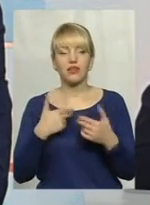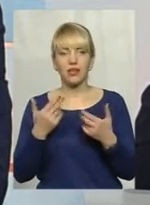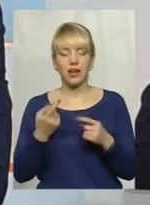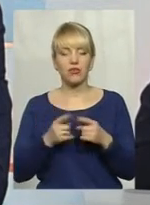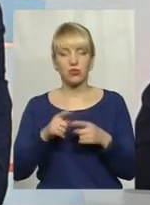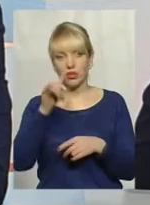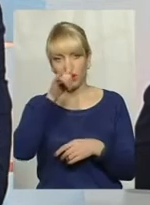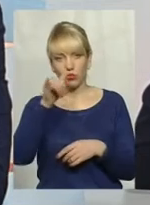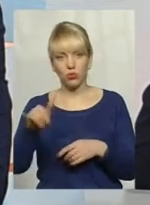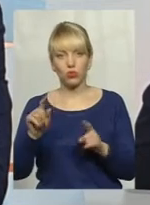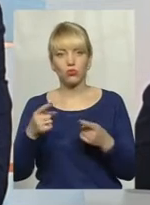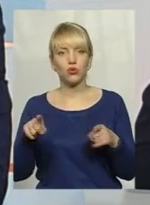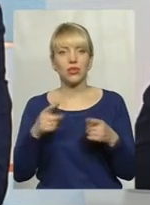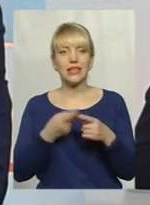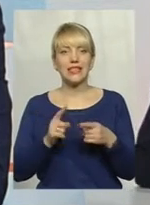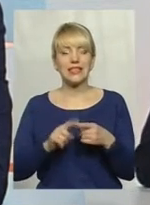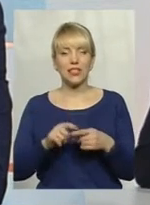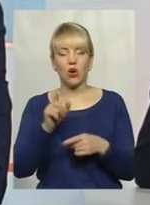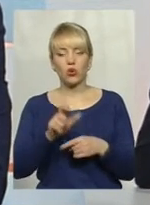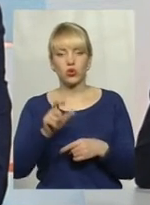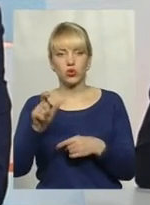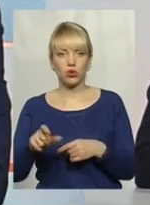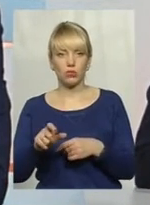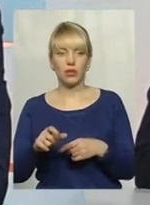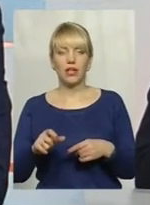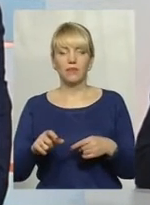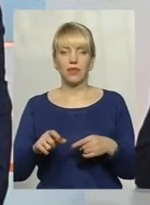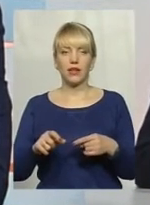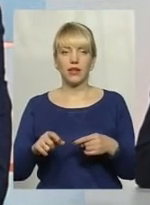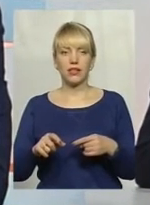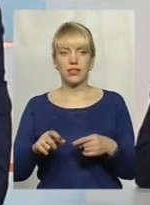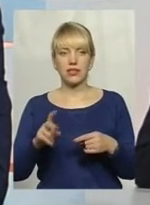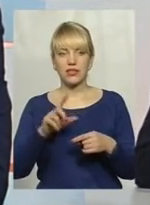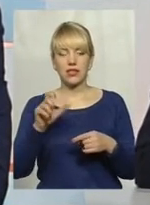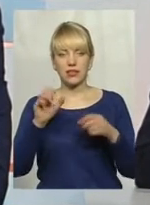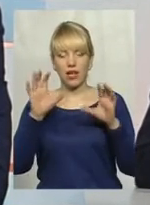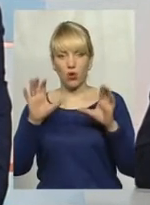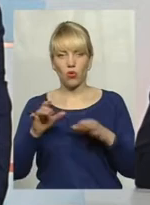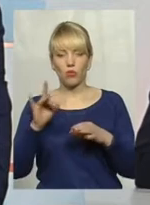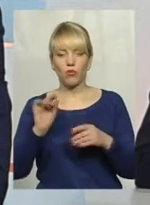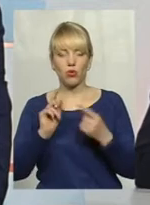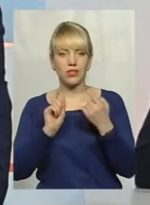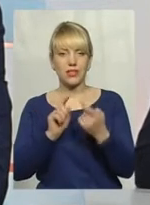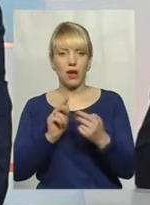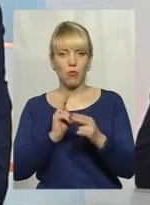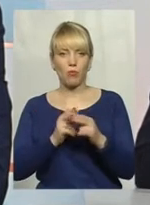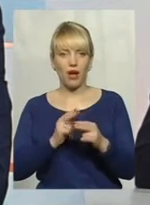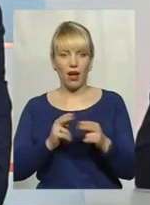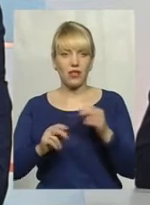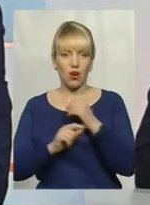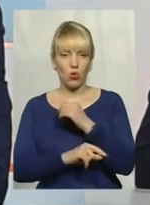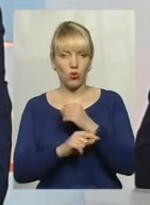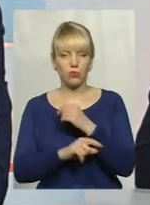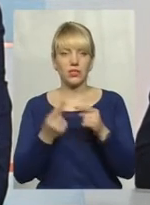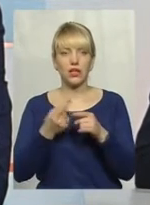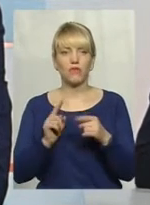допускаються, тому що ці особи вже безпосередньо законом про запобігання корупції, вони